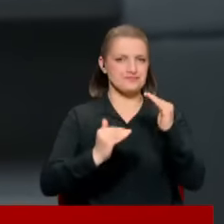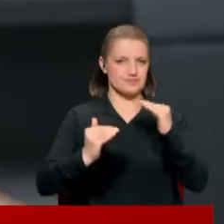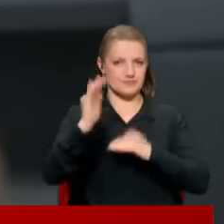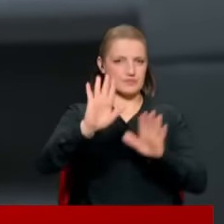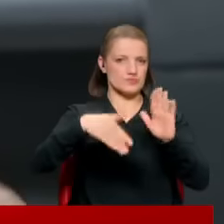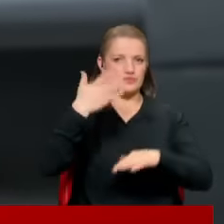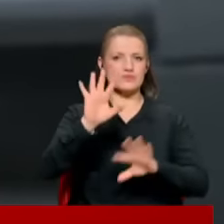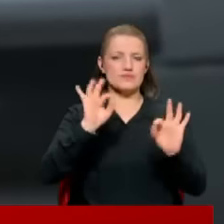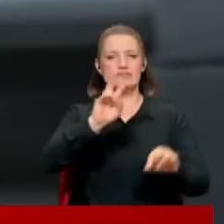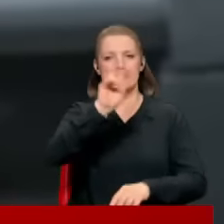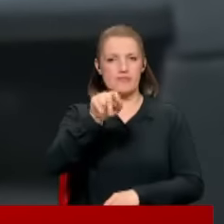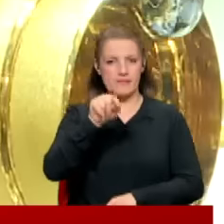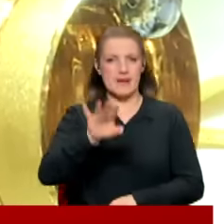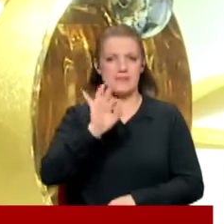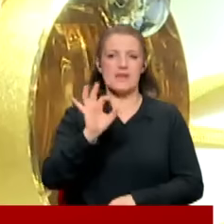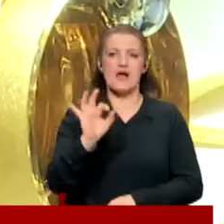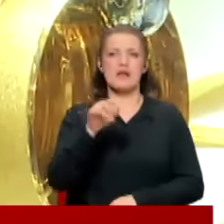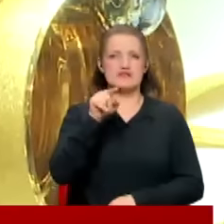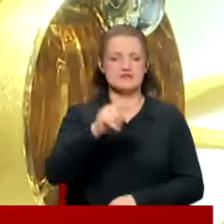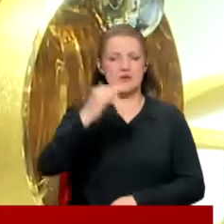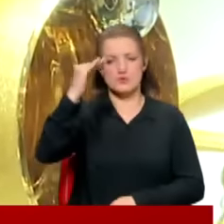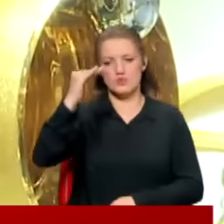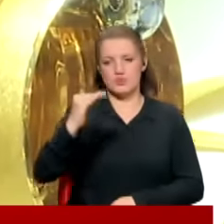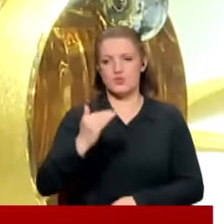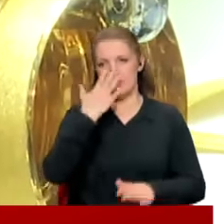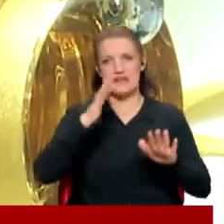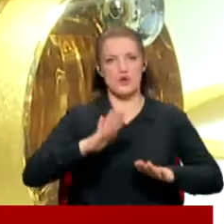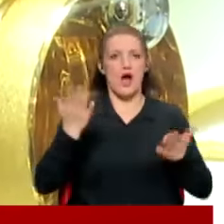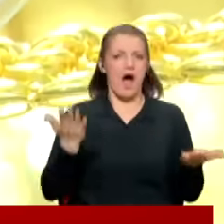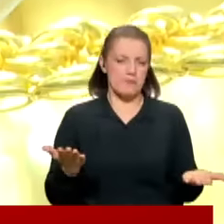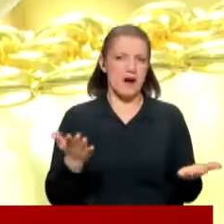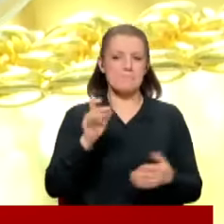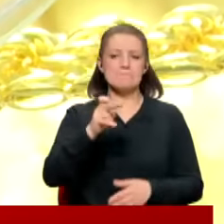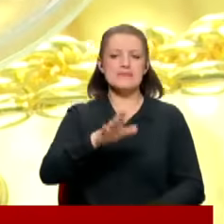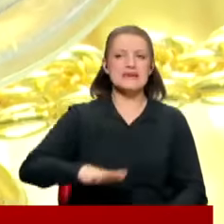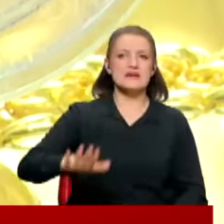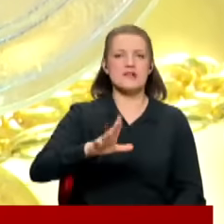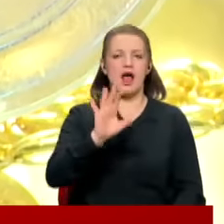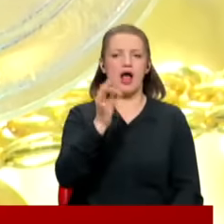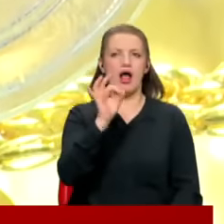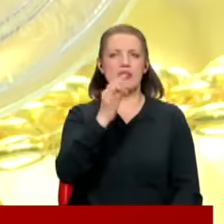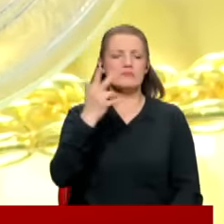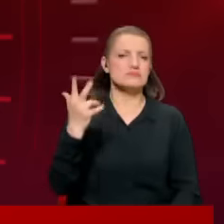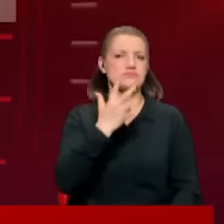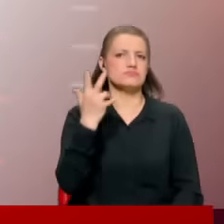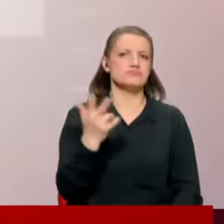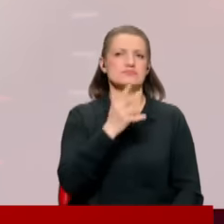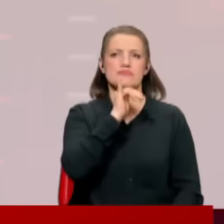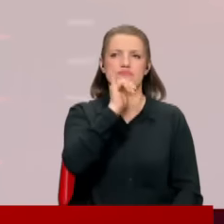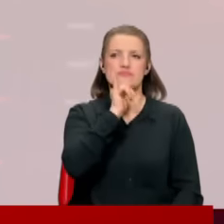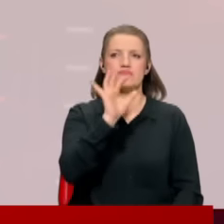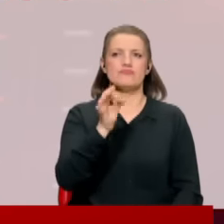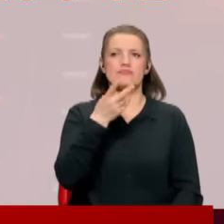artışından sonra hem dövizde hem de altında düşüş seyri bekleniyordu ancak piyasayı altının ateşi sardı. Gram